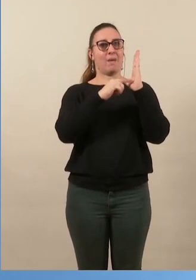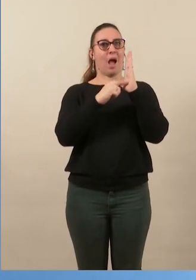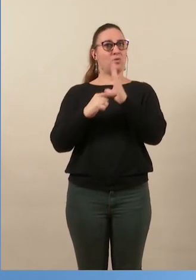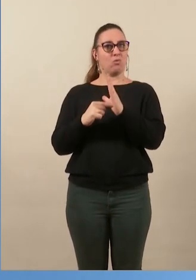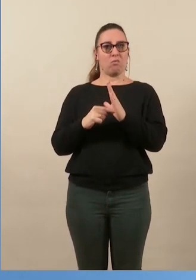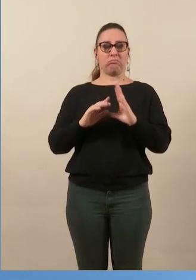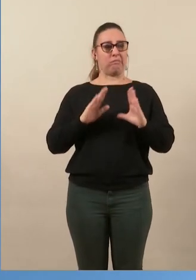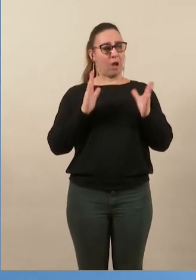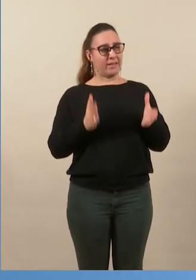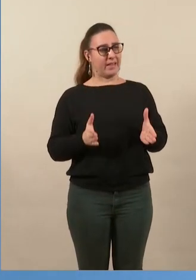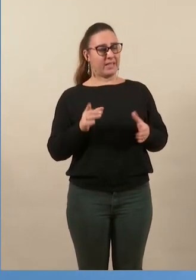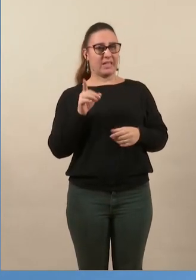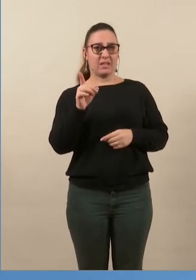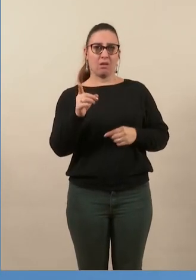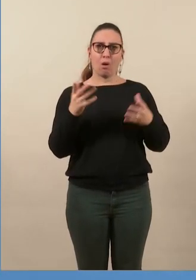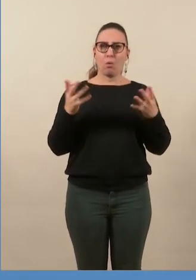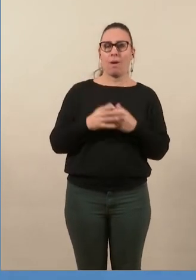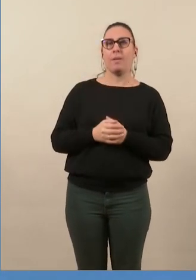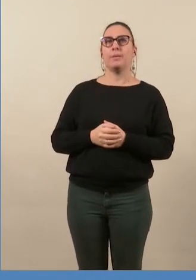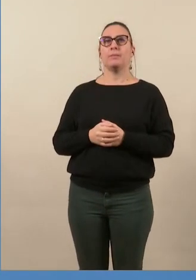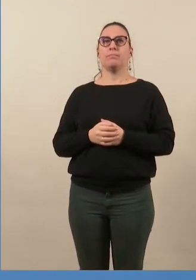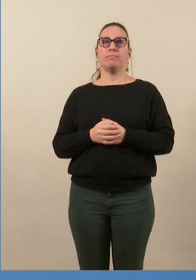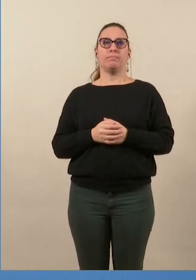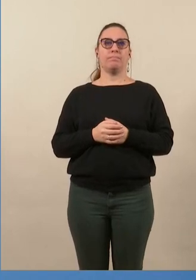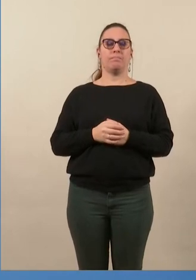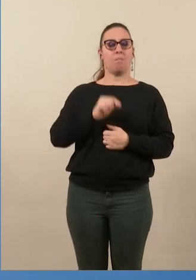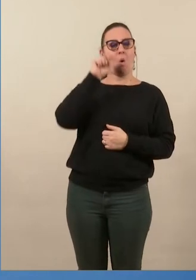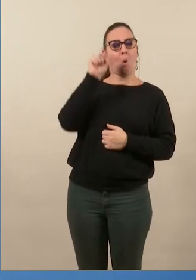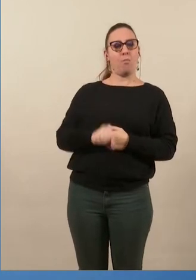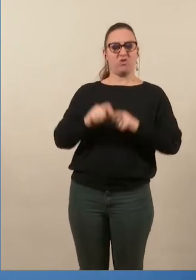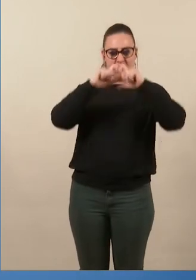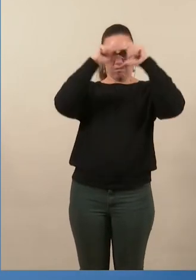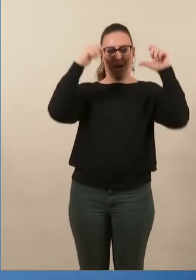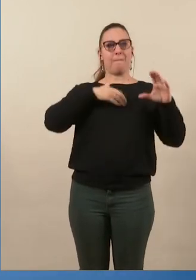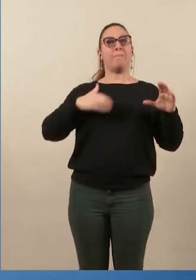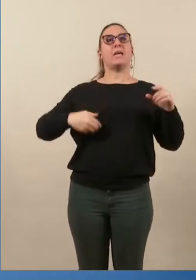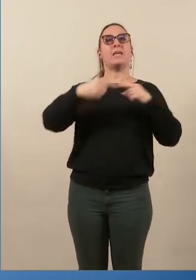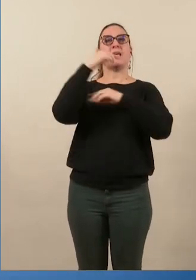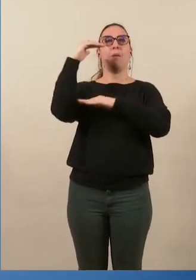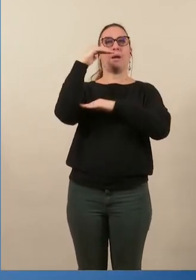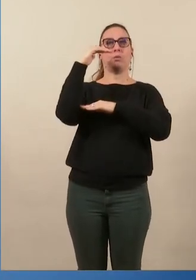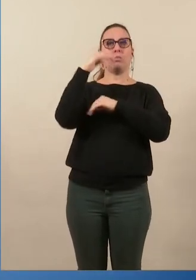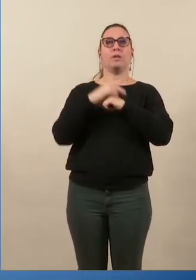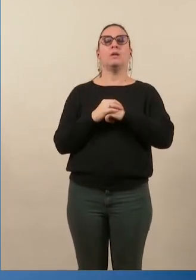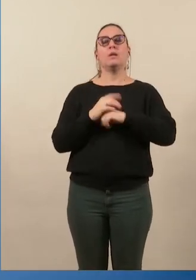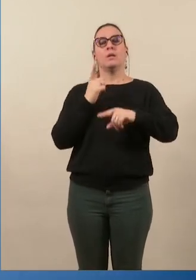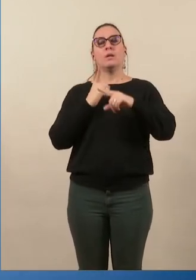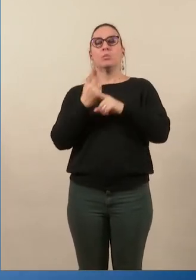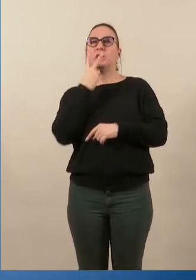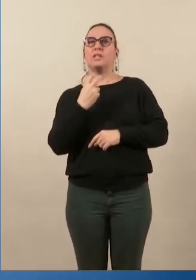choix vous disiez de compiler à la fois vos obligations en tant qu'employeur et les action en tant